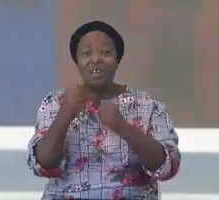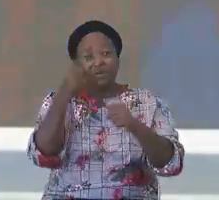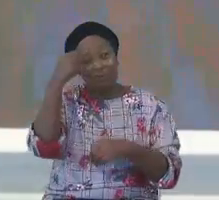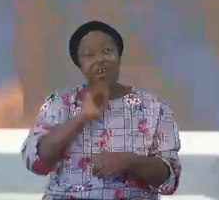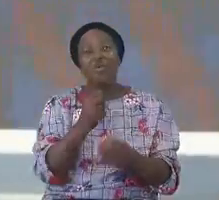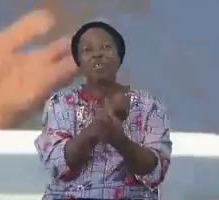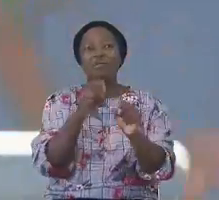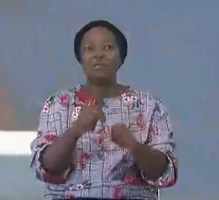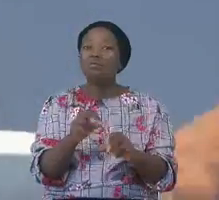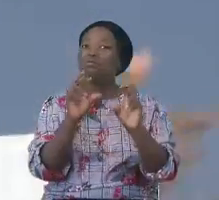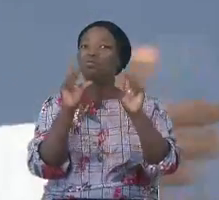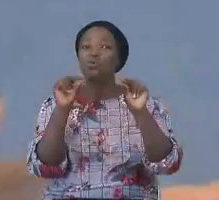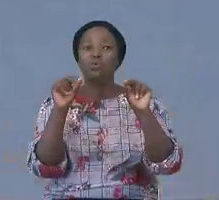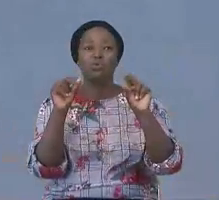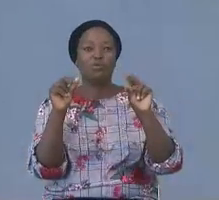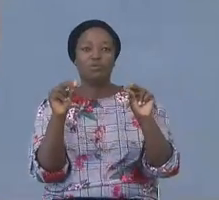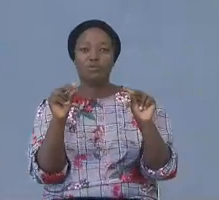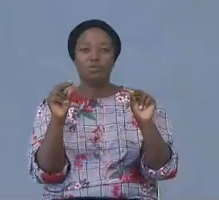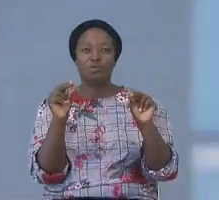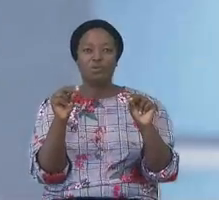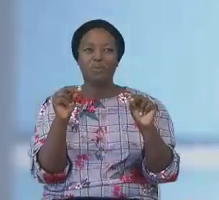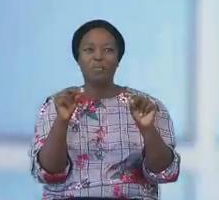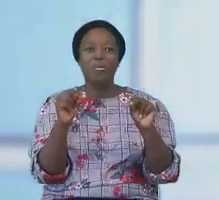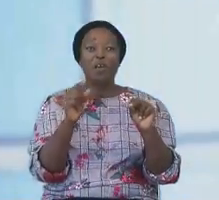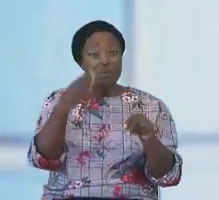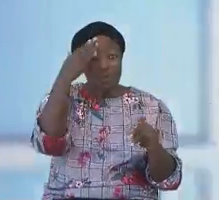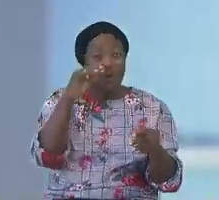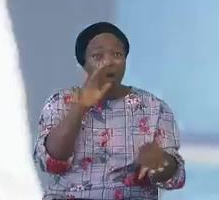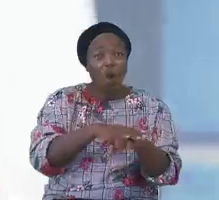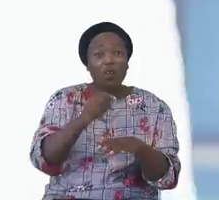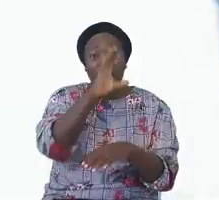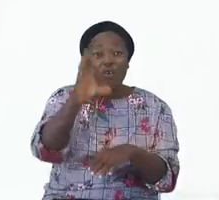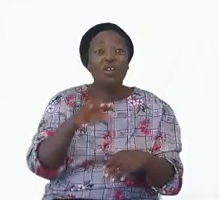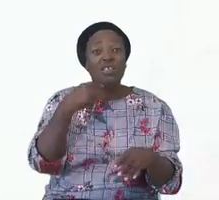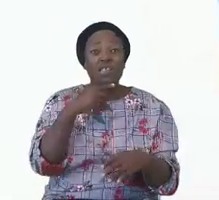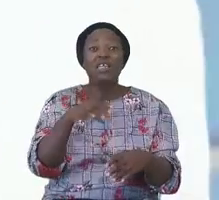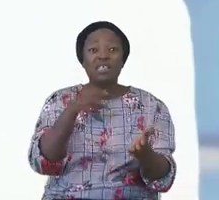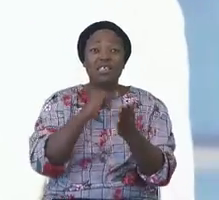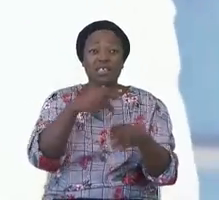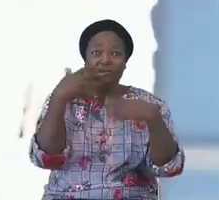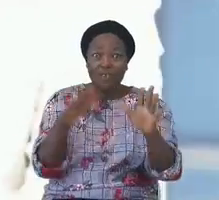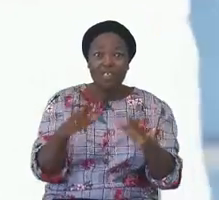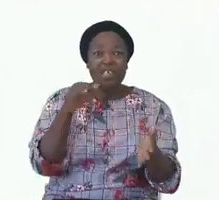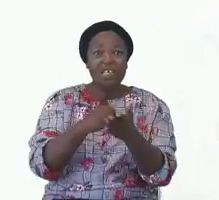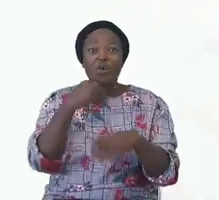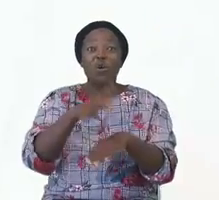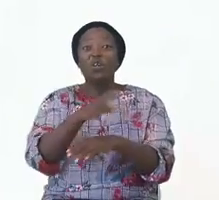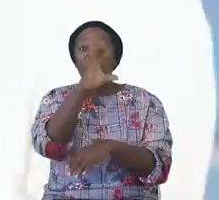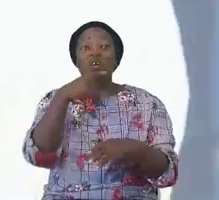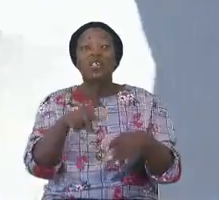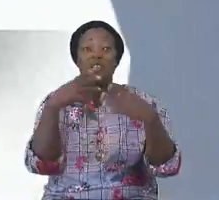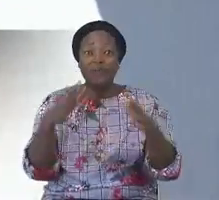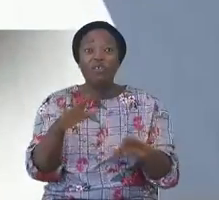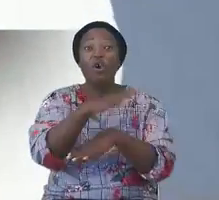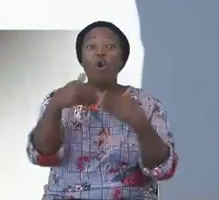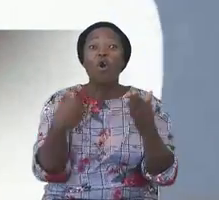Satan, laisse-moi. Il a lutté, parce qu'il se battait pour notre rédemption. Déjà sur la croix, il a dit, tout est accompli. C'est